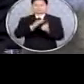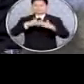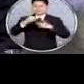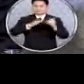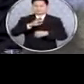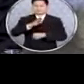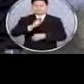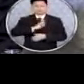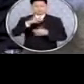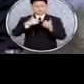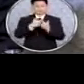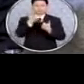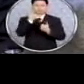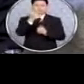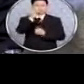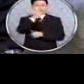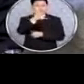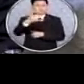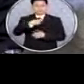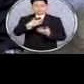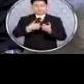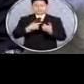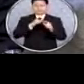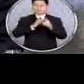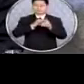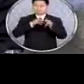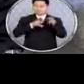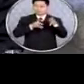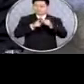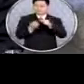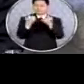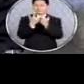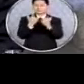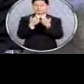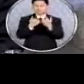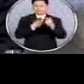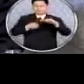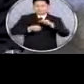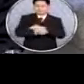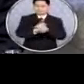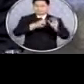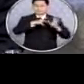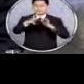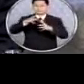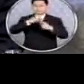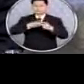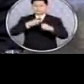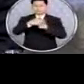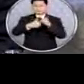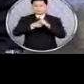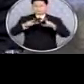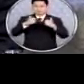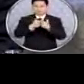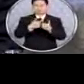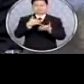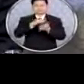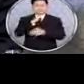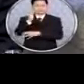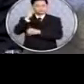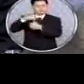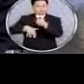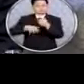观察员的身份，中华台北的头衔参加世界卫生大会，这是联合国的专门机构，是政府的，那么我们